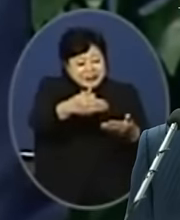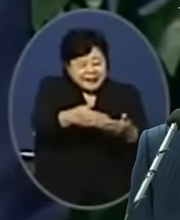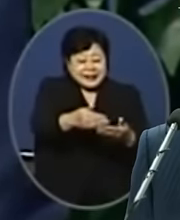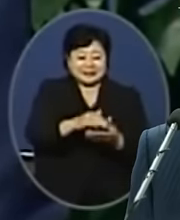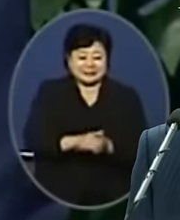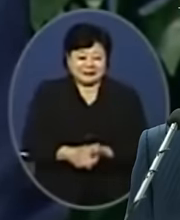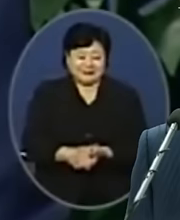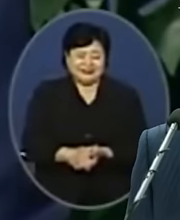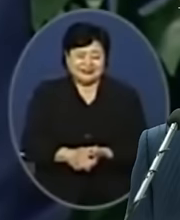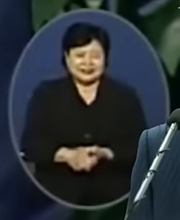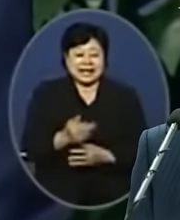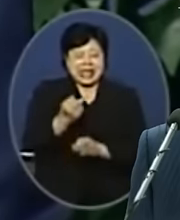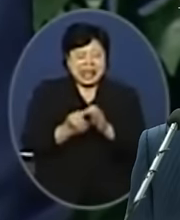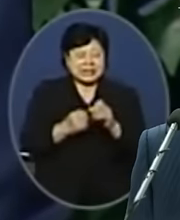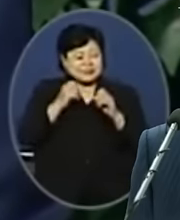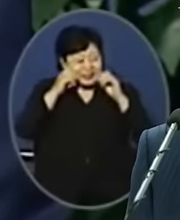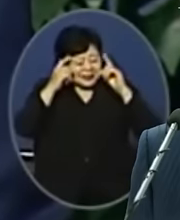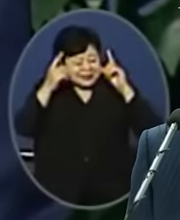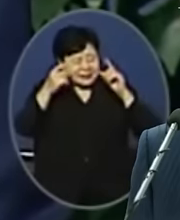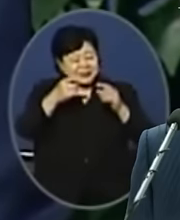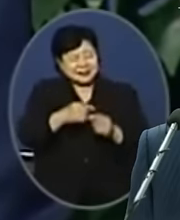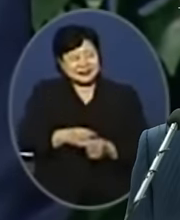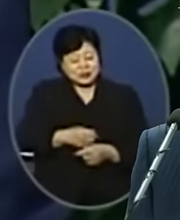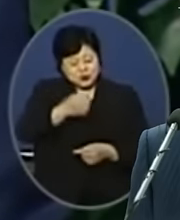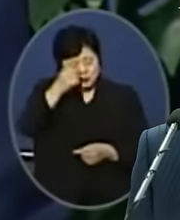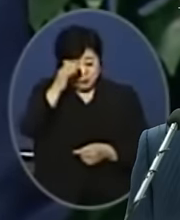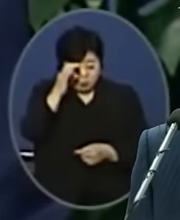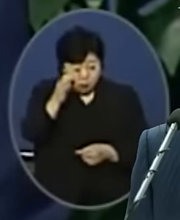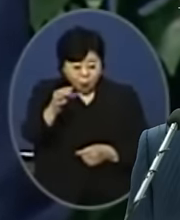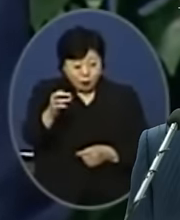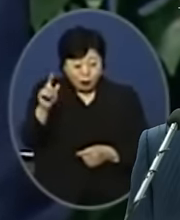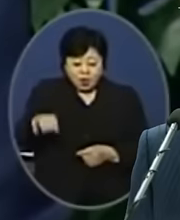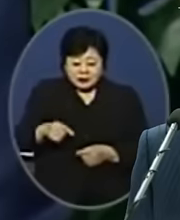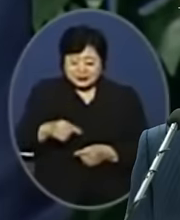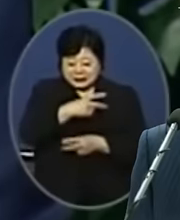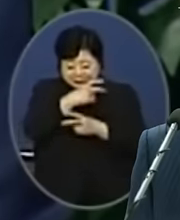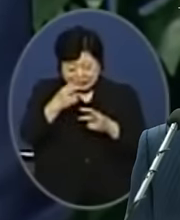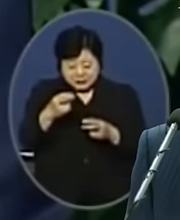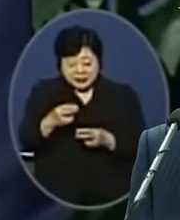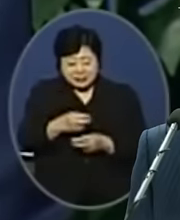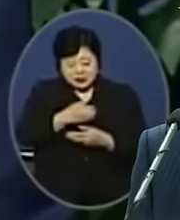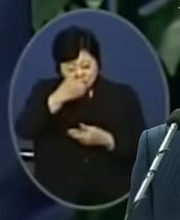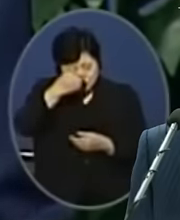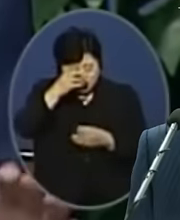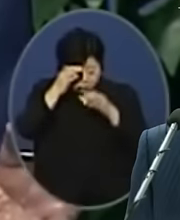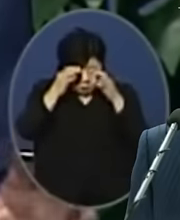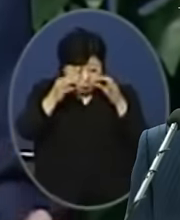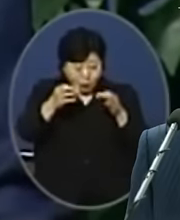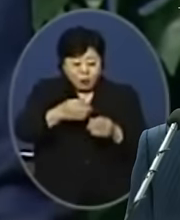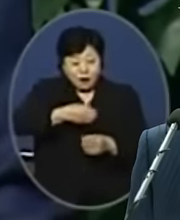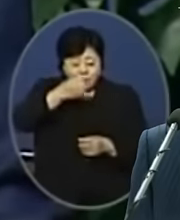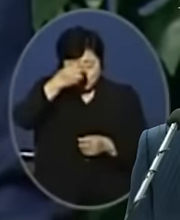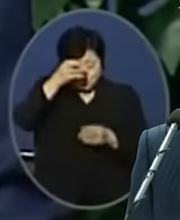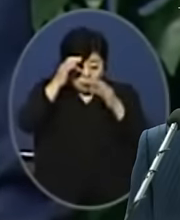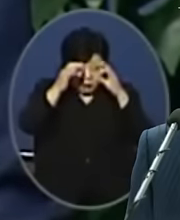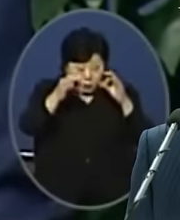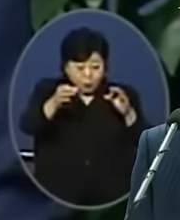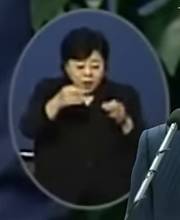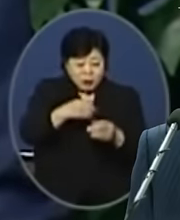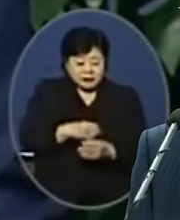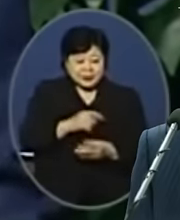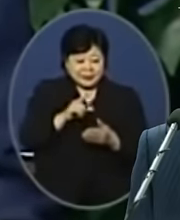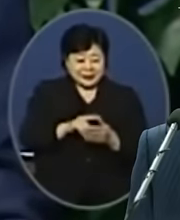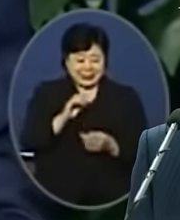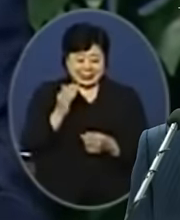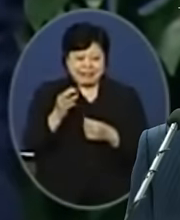그려놓습니다. 아침에 자고 일어나도 그 꿈을 보고 저녁에 잠잘 때도 그 꿈을 보고 꿈을 자꾸 보고 있으면 그 꿈이